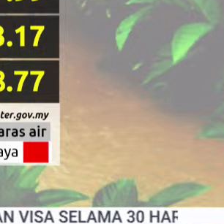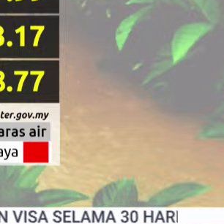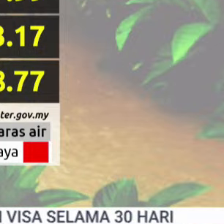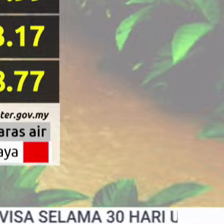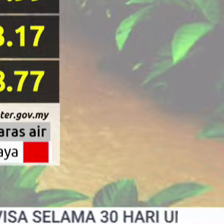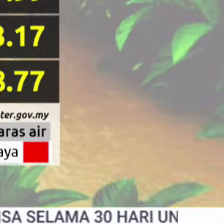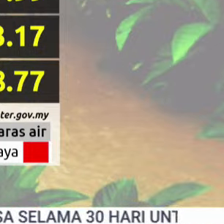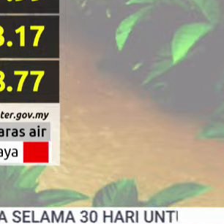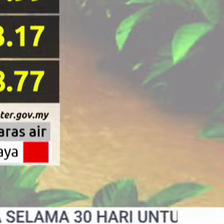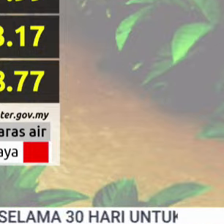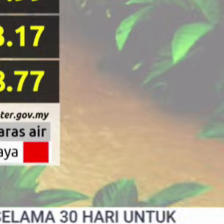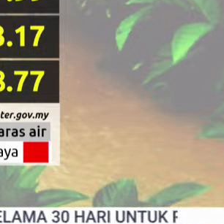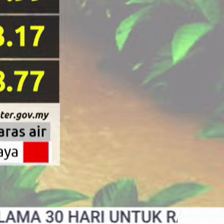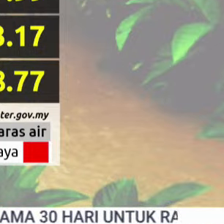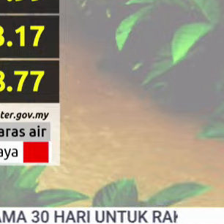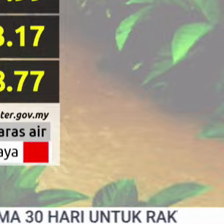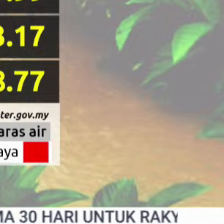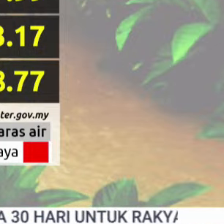malam